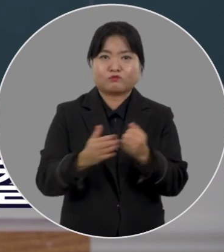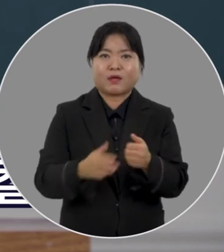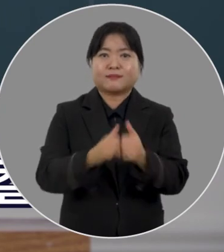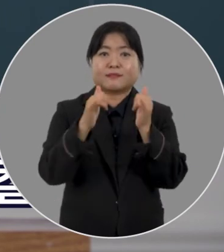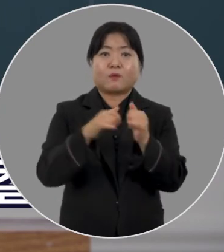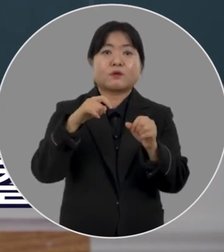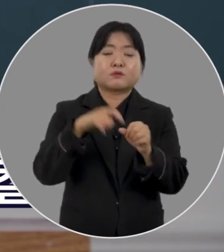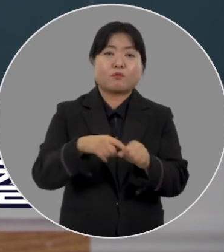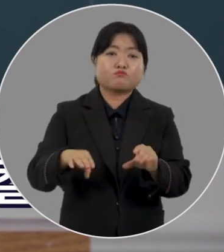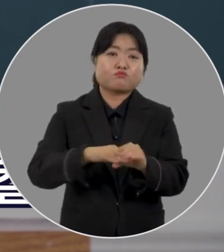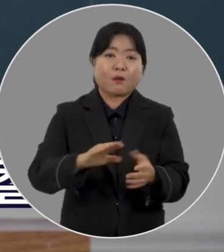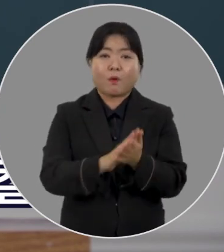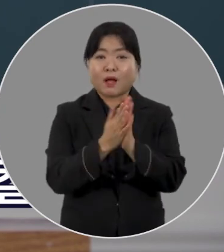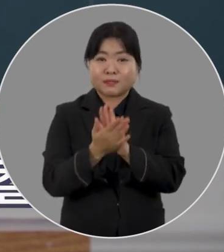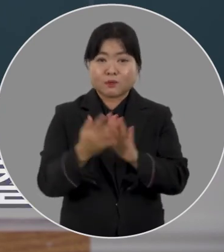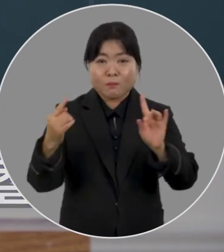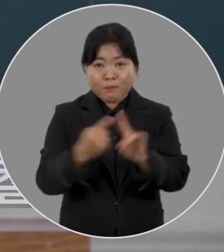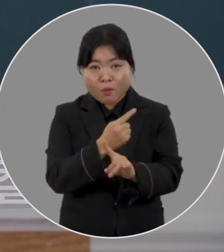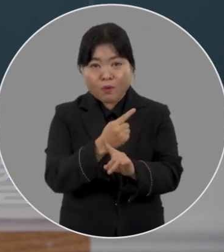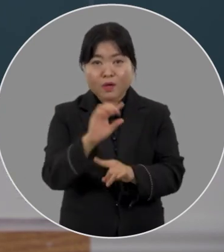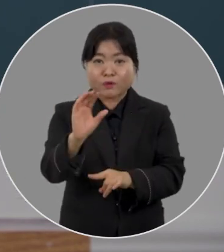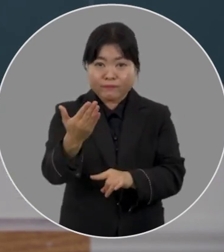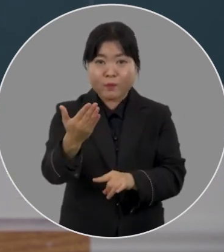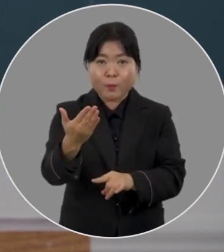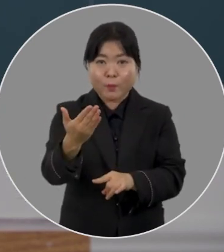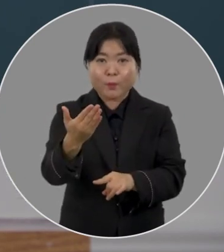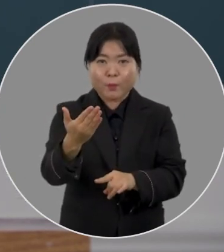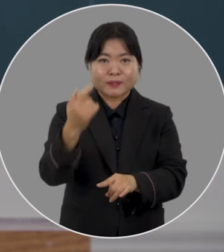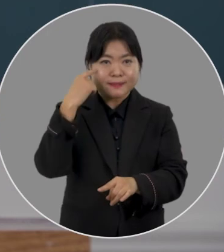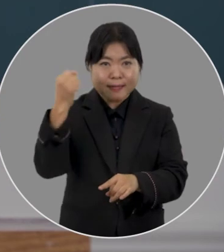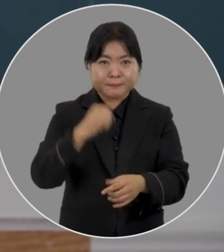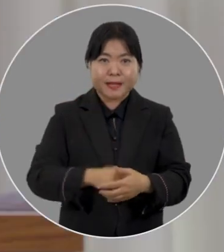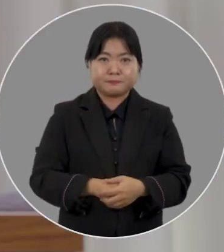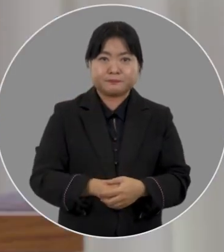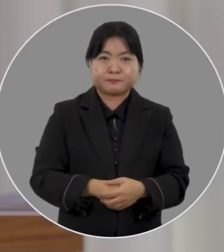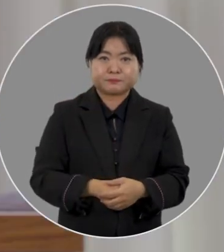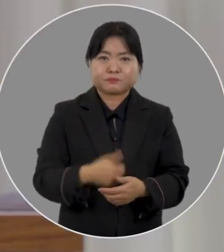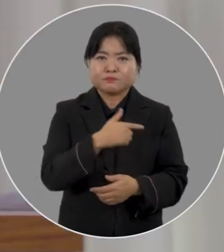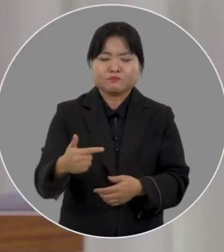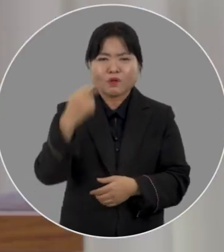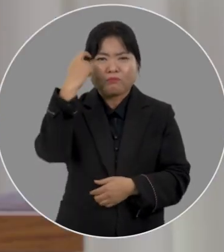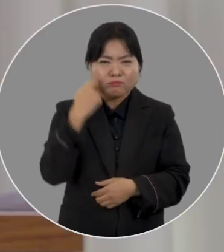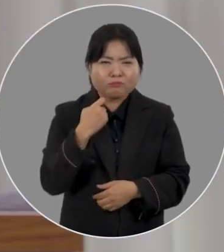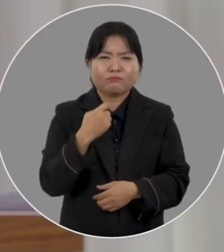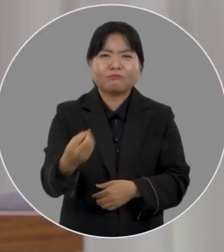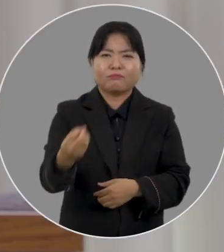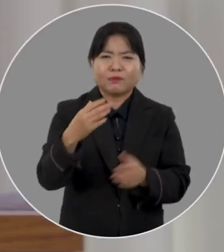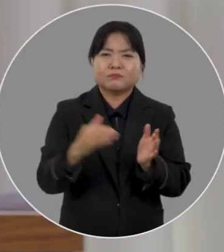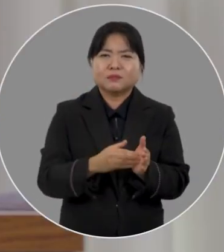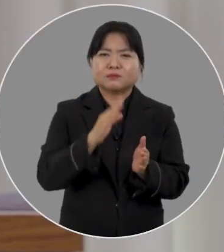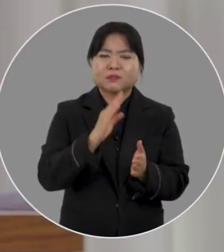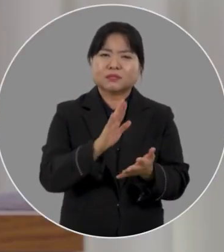문화를 변화시키고 바꿔나가야 되지 않을까라고 생각을 합니다. 너무 와닿는 말씀이셨어요. 그러니까